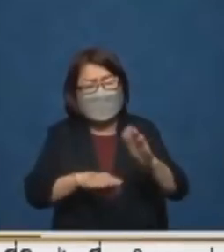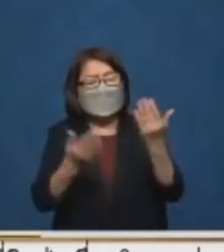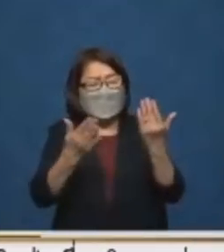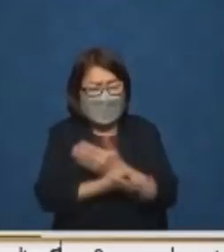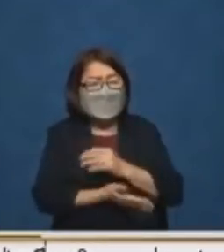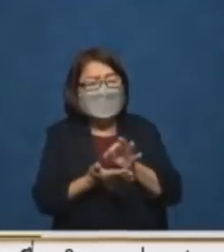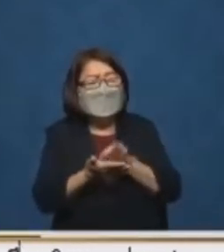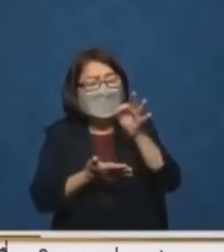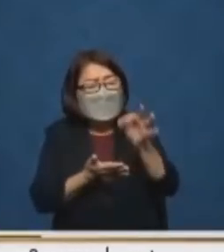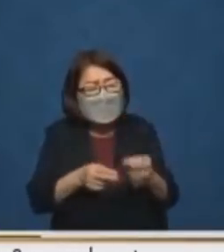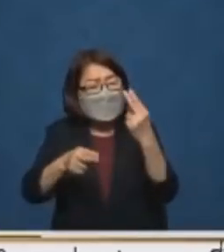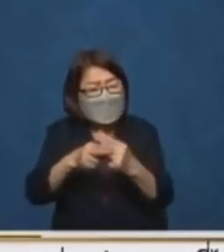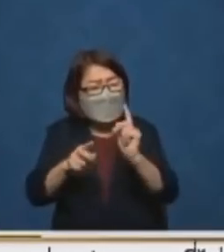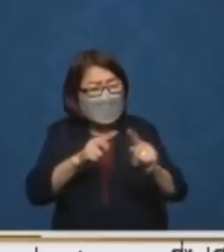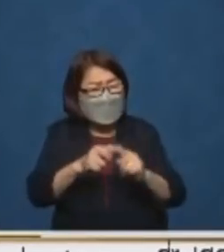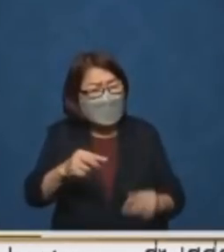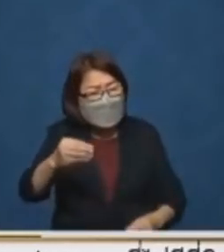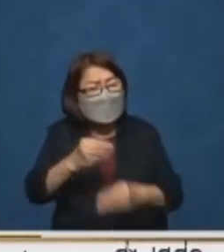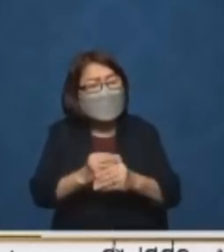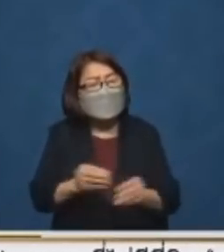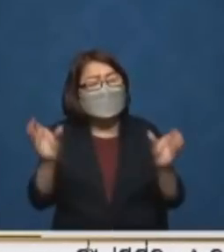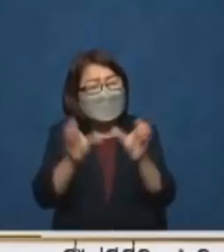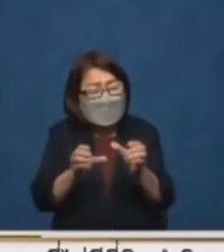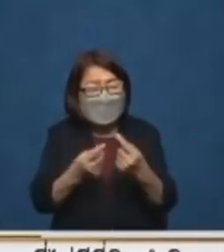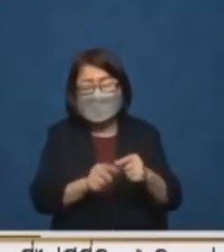ซีนอื่นประกอบไปด้วยแต่ทไม่ฟังครับ